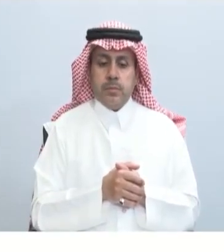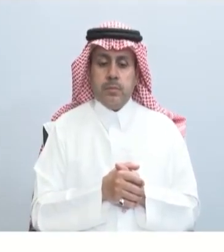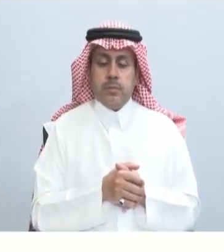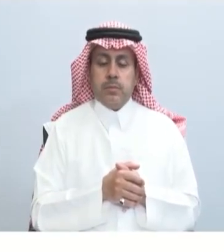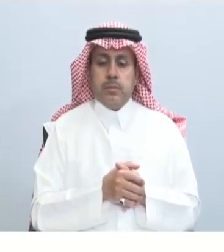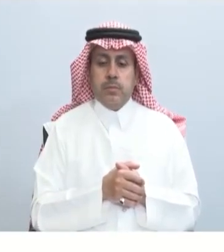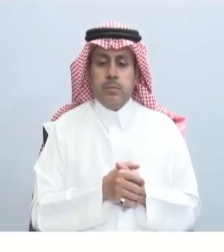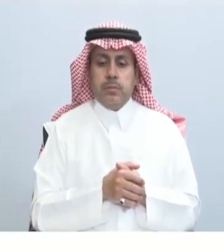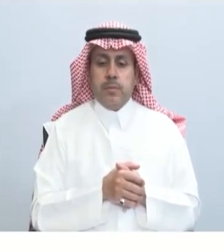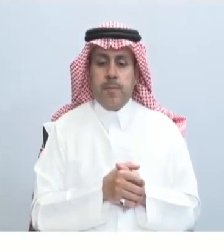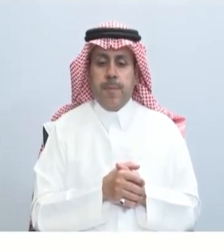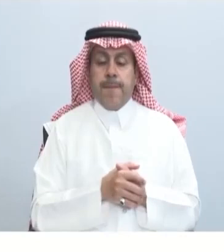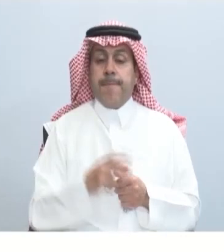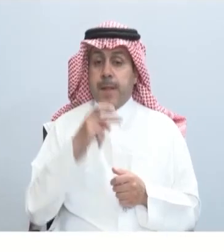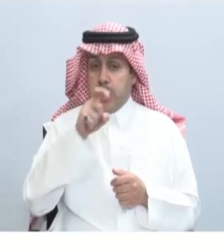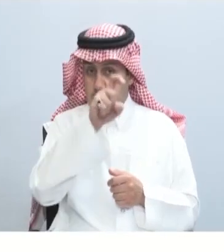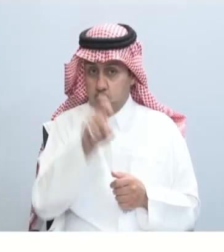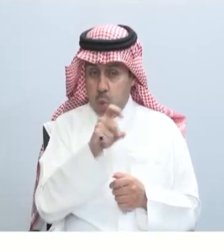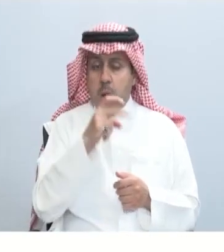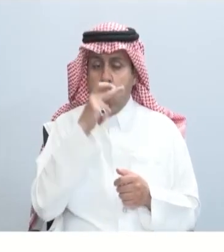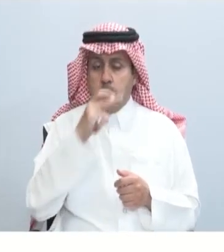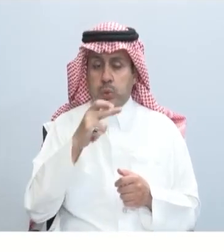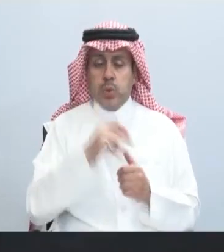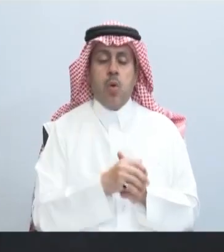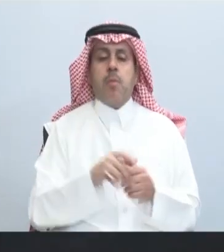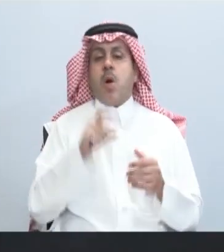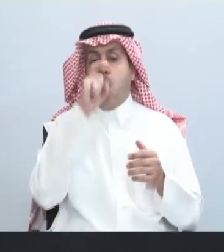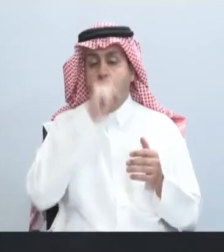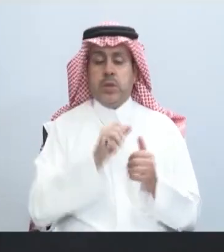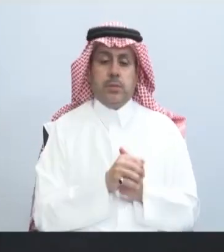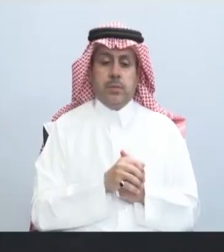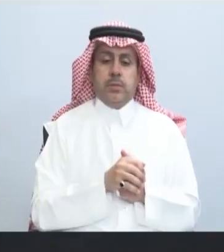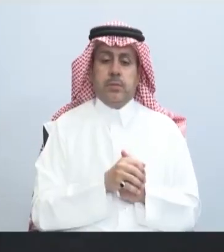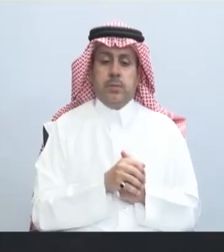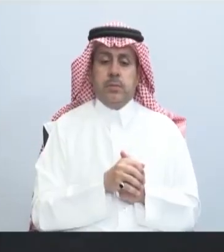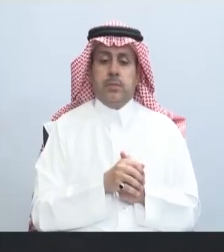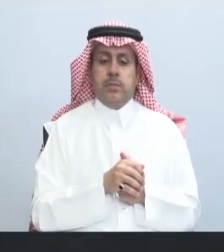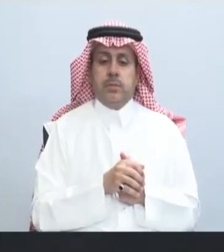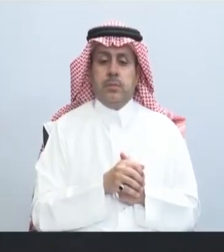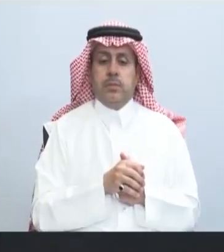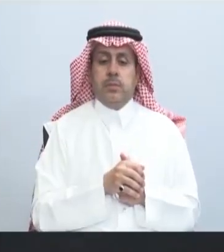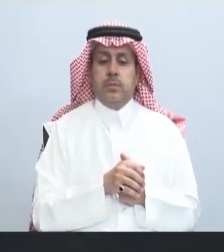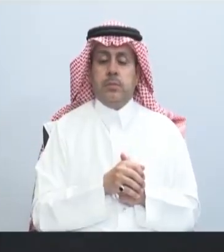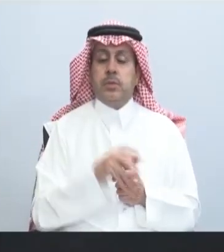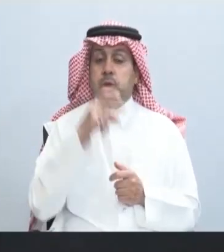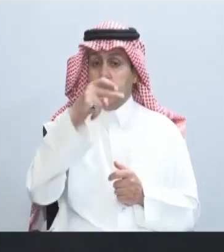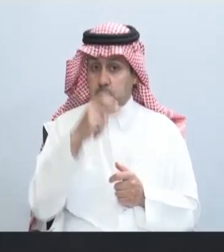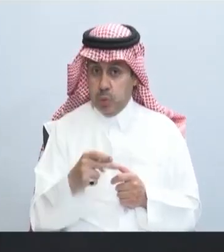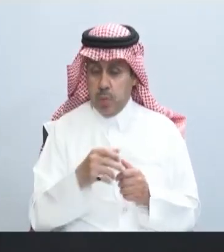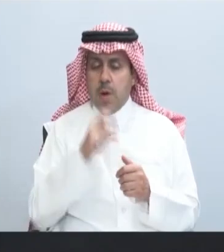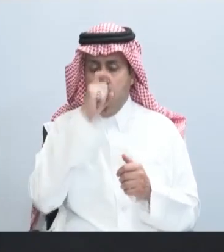المنوره هذا ما كان لدينا في درسنا السابق غزوات النبي صلى الله عليه وسلم رقم واحد وكل ما يتعلق